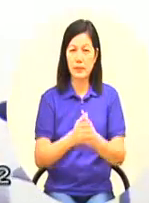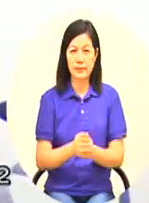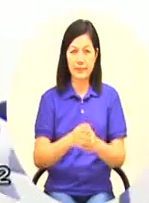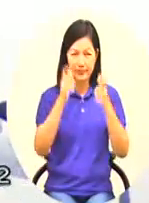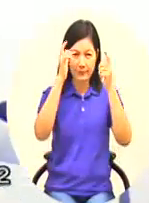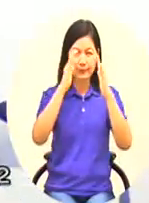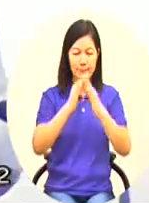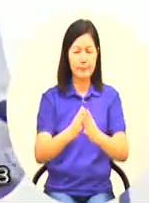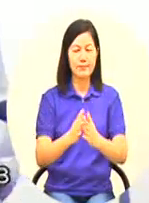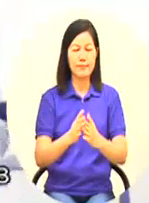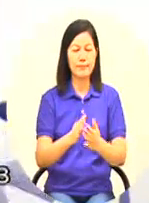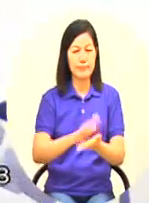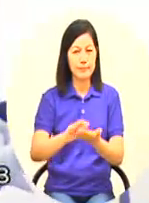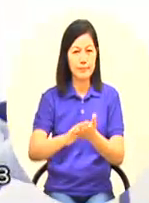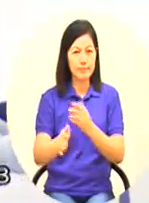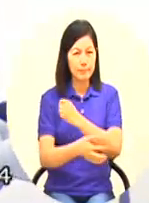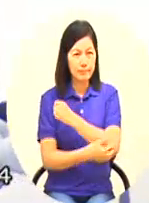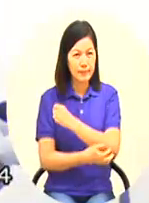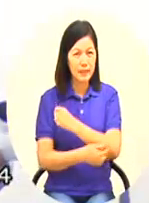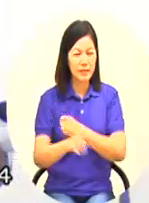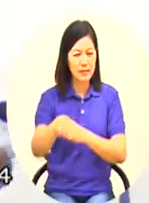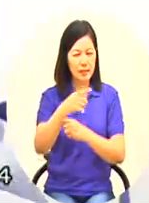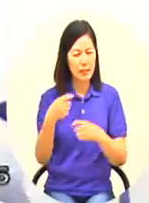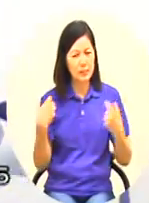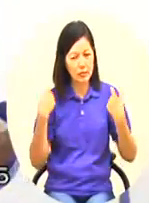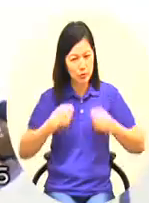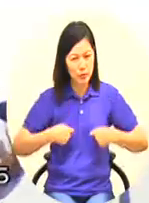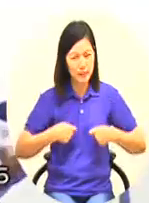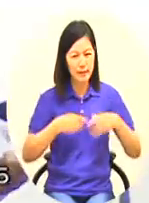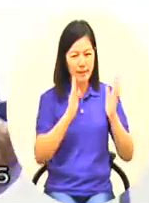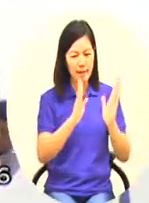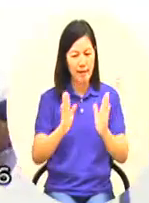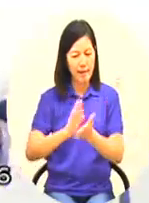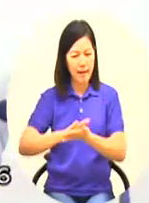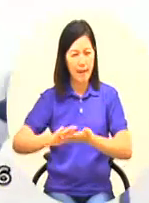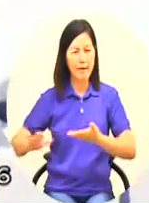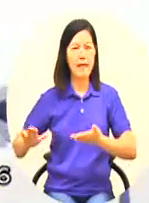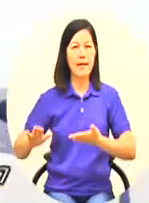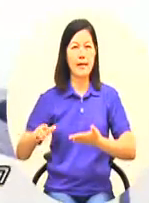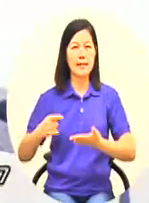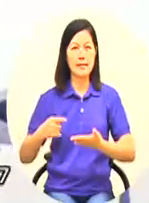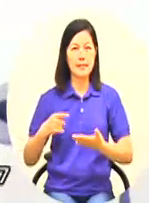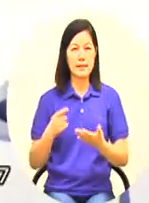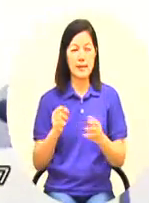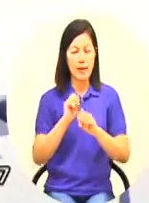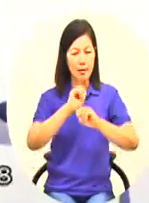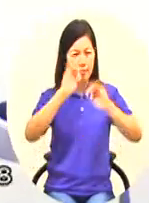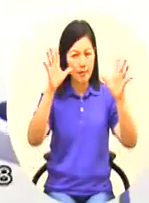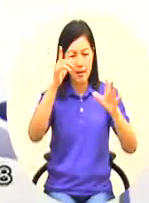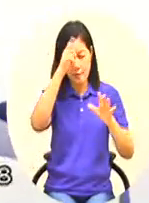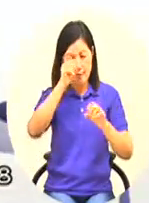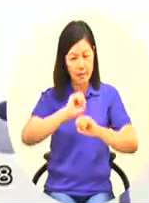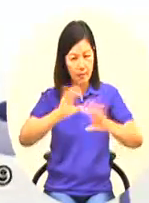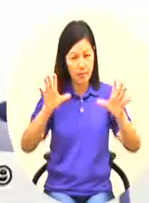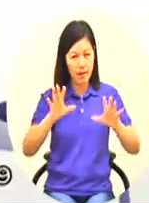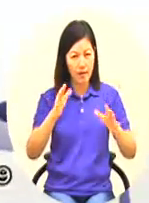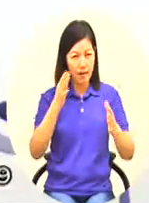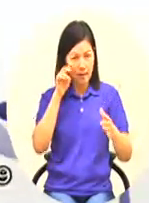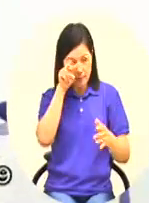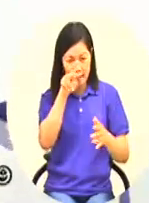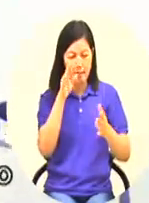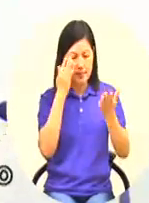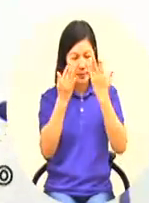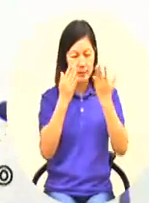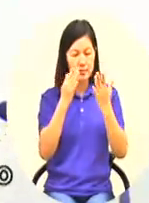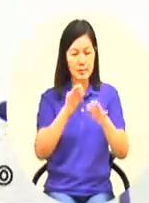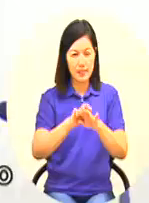洁人员，他如果穿的这样的比较整齐、比较好，那个荧光的黄光比较明显的话，也对安